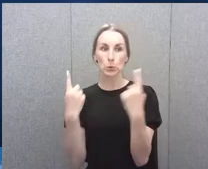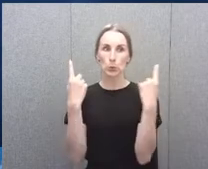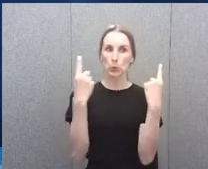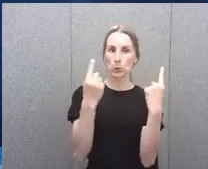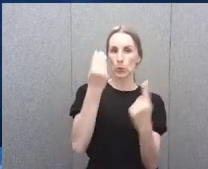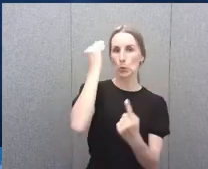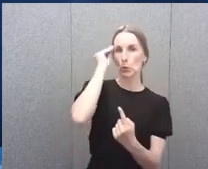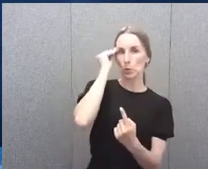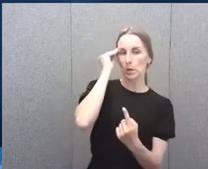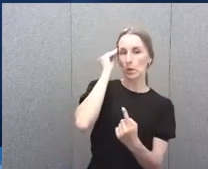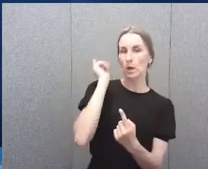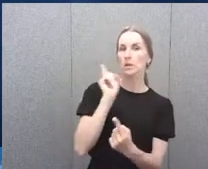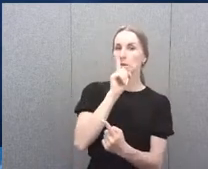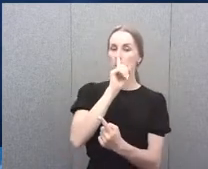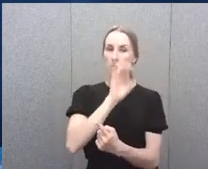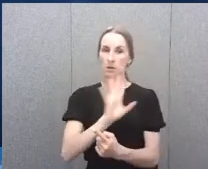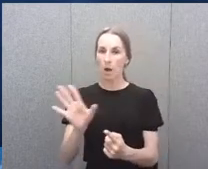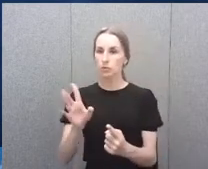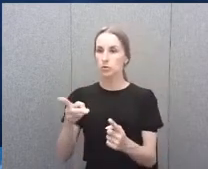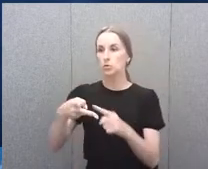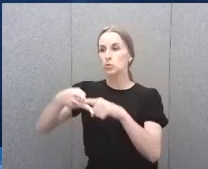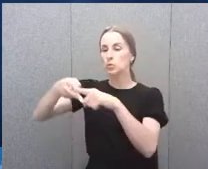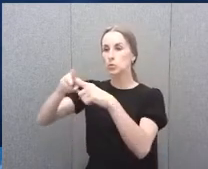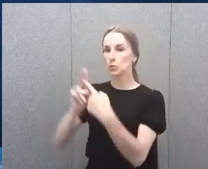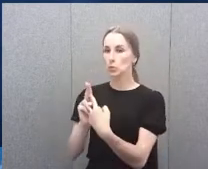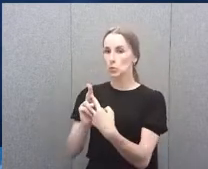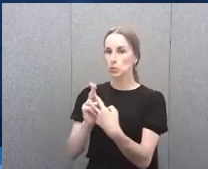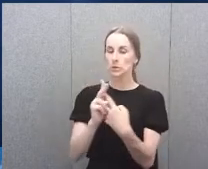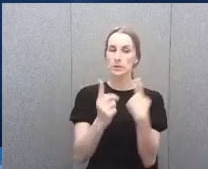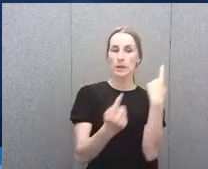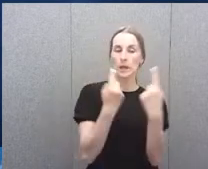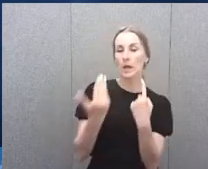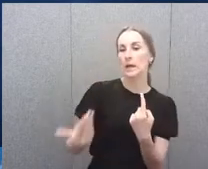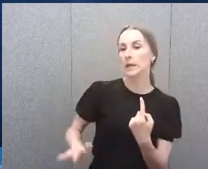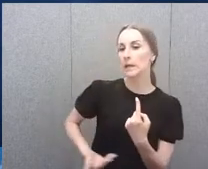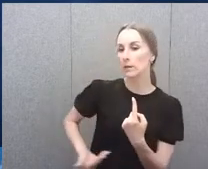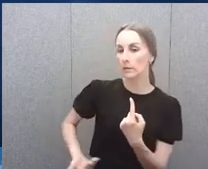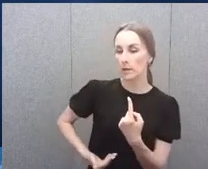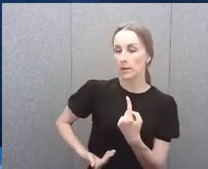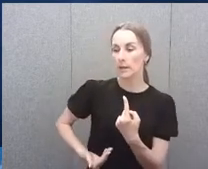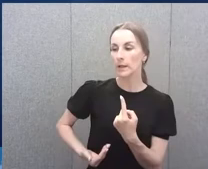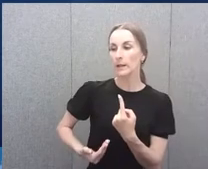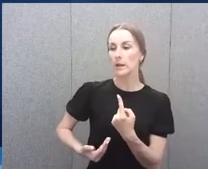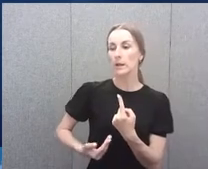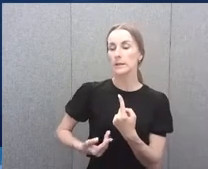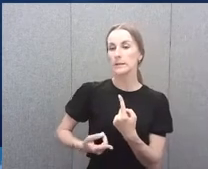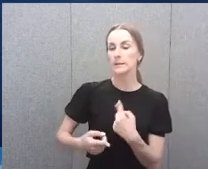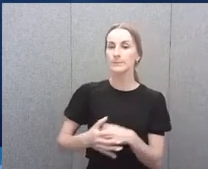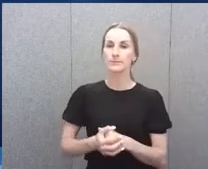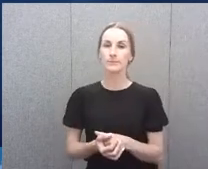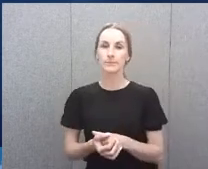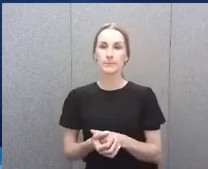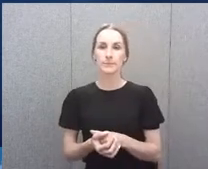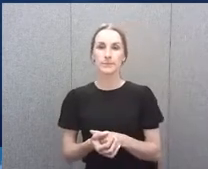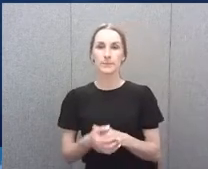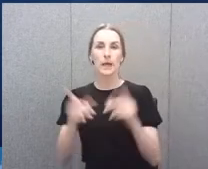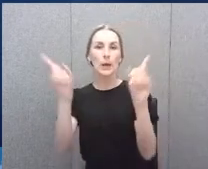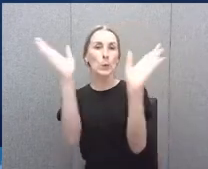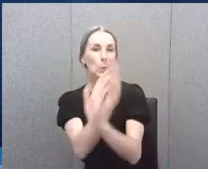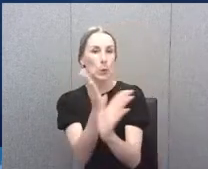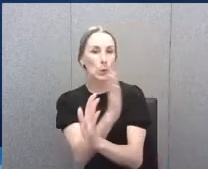стороны, это и огромная обеспокоенность. Не прекратится ли поддержка этим